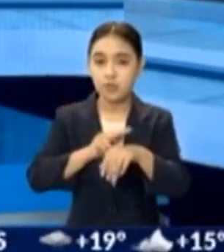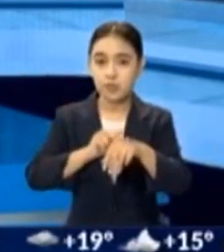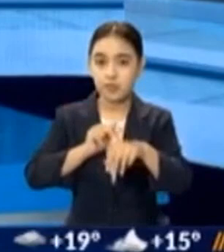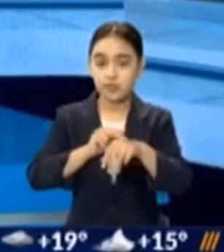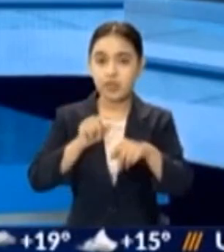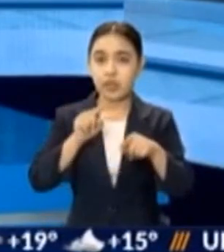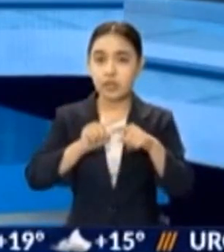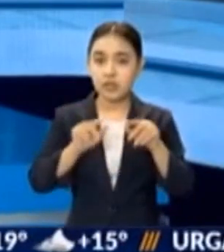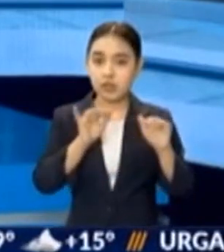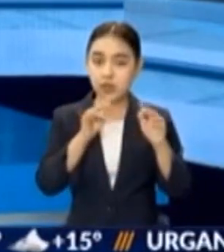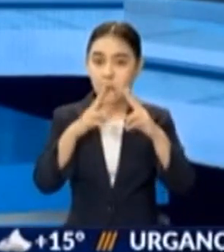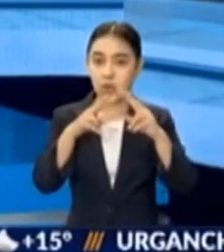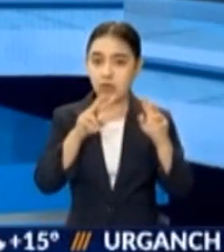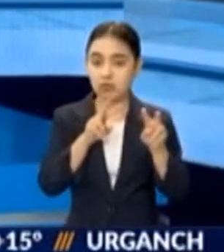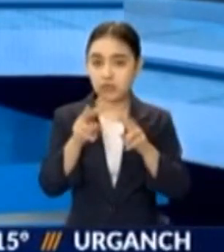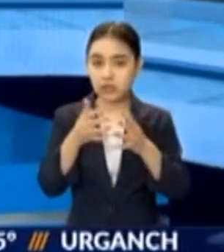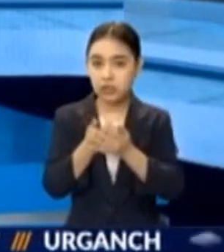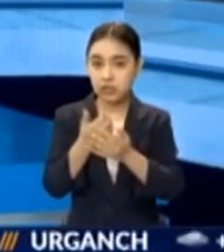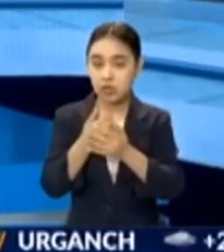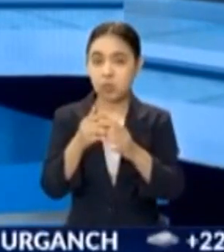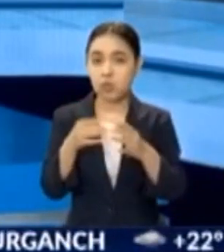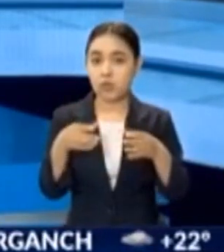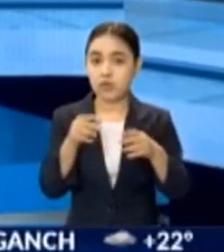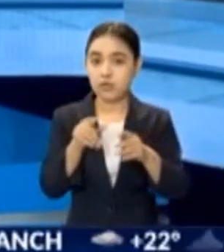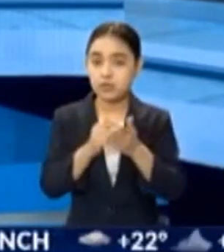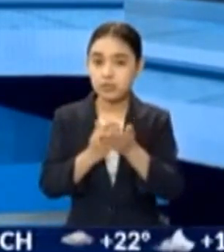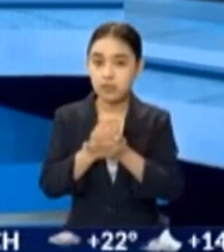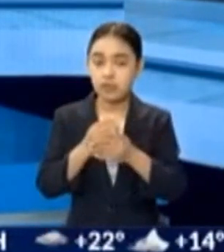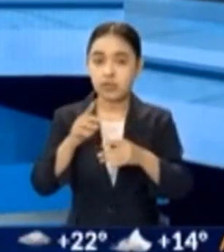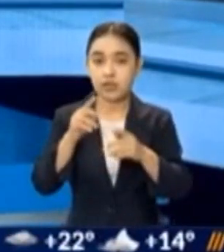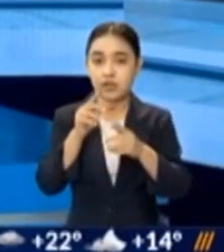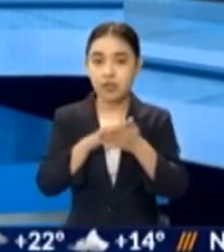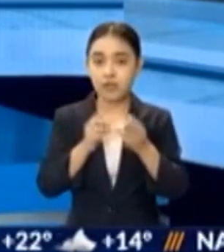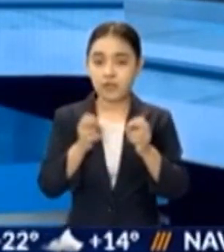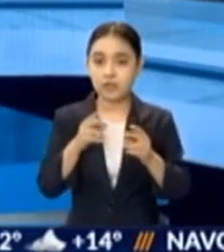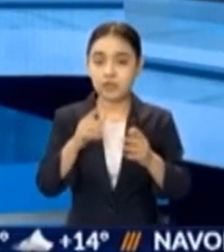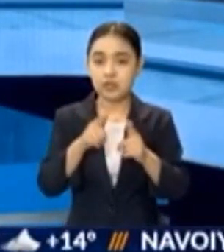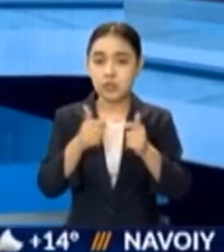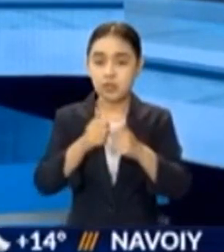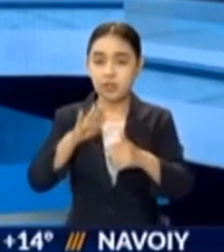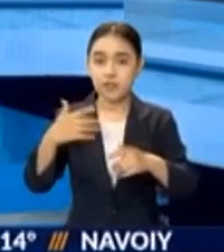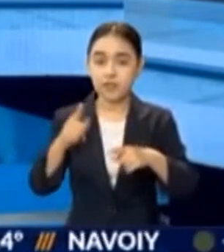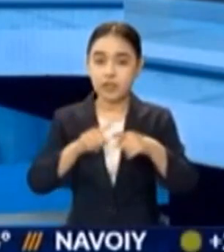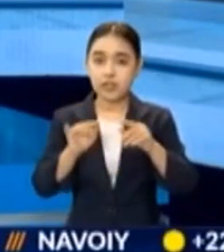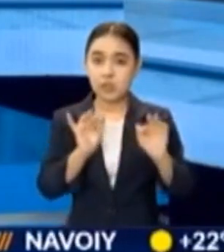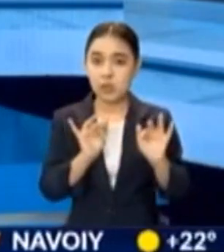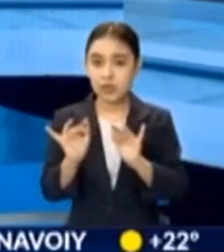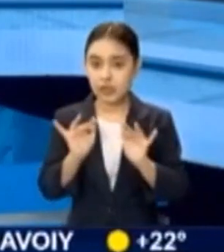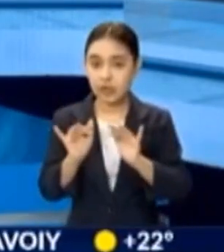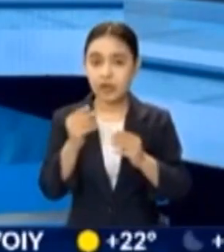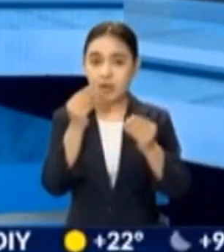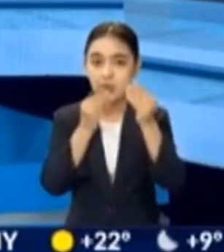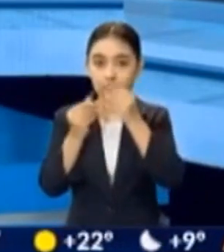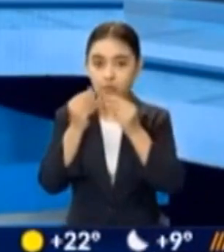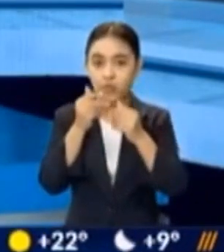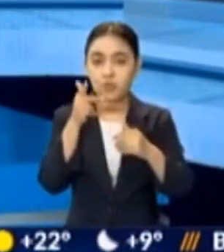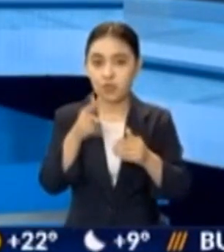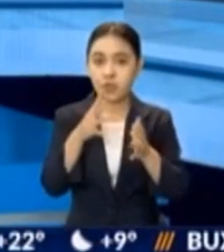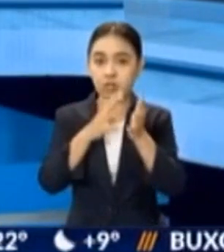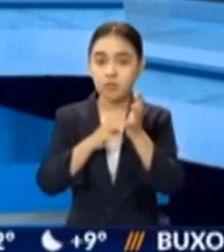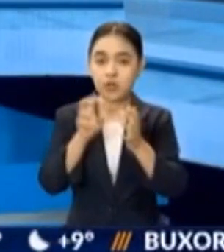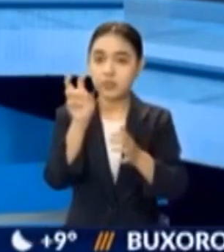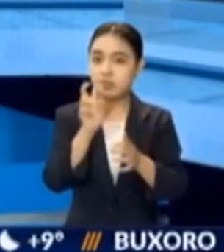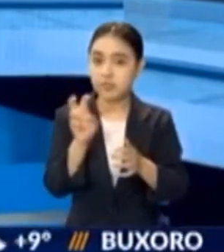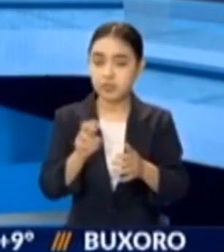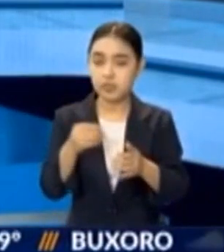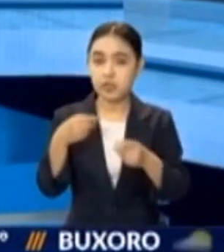boshqarmasi, tezkor qidiruv xizmati va davlat xavfsizlik xizmati xodimlari tomonidan o'tkazilgan tezkor tadbirda qalbaki 3900